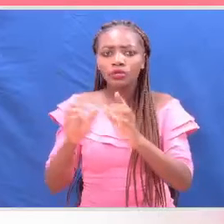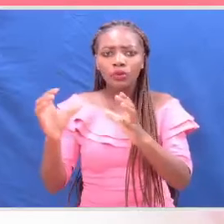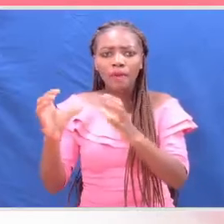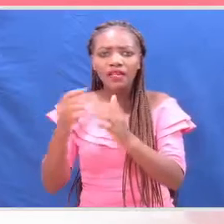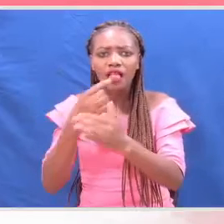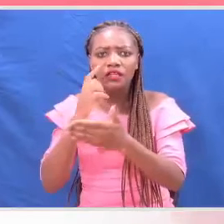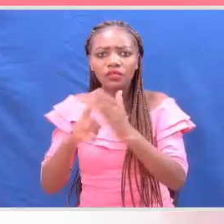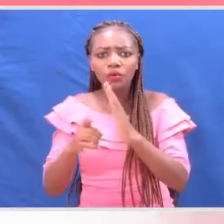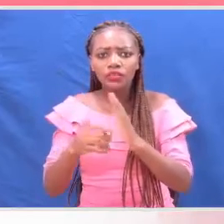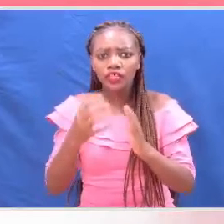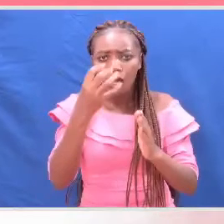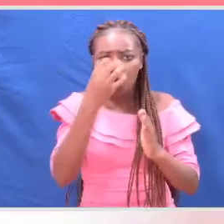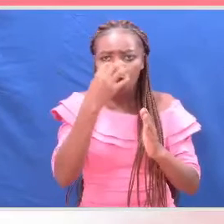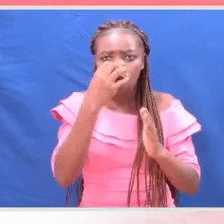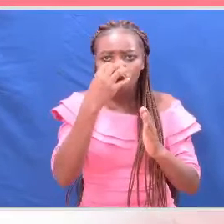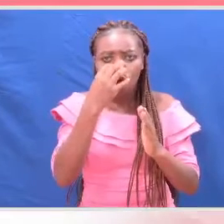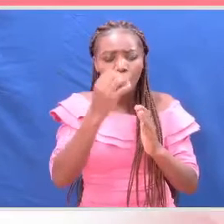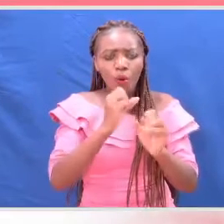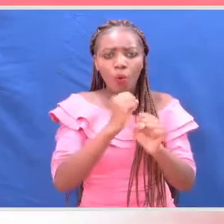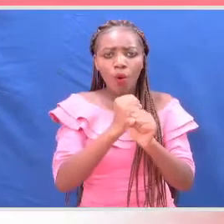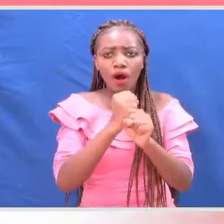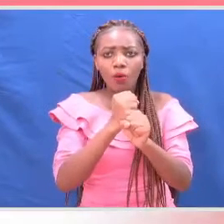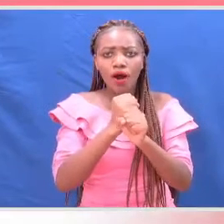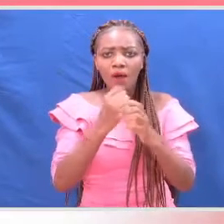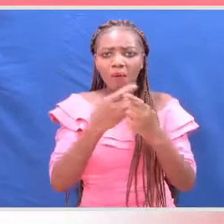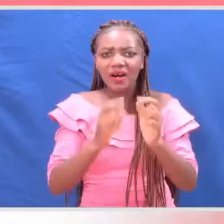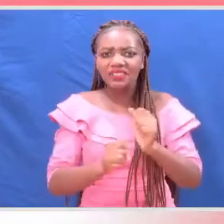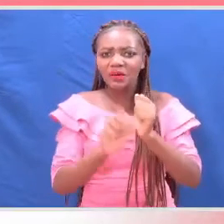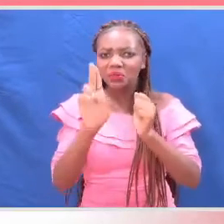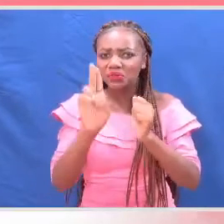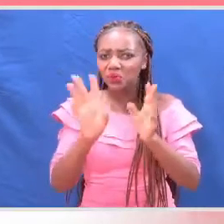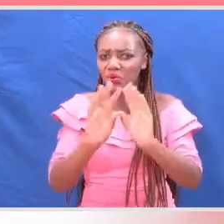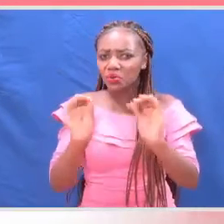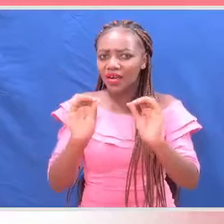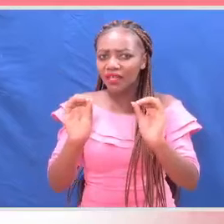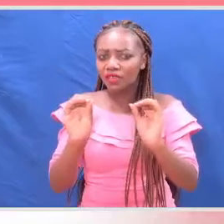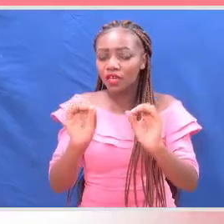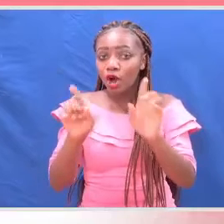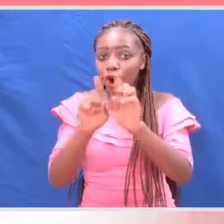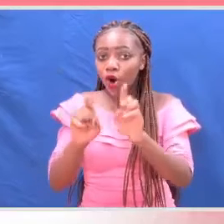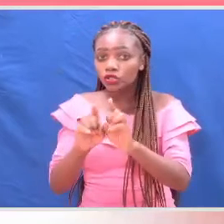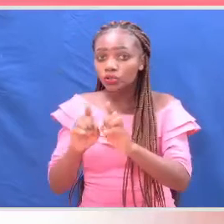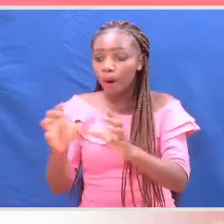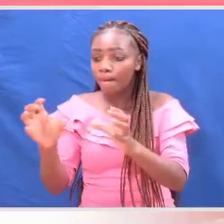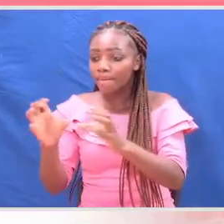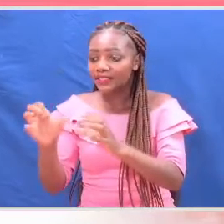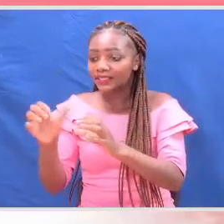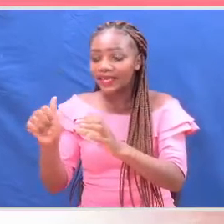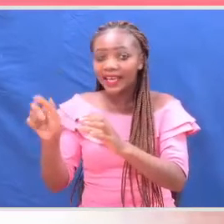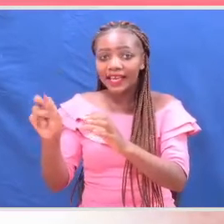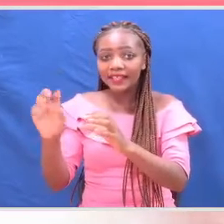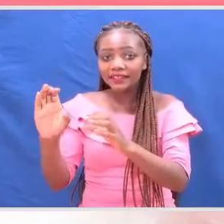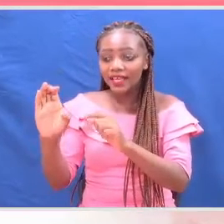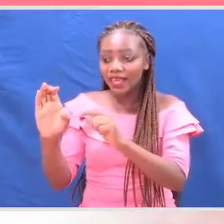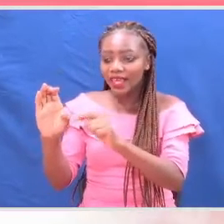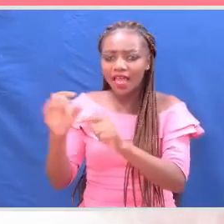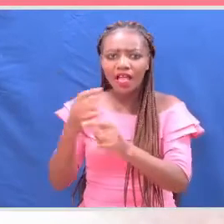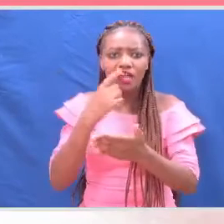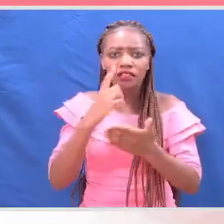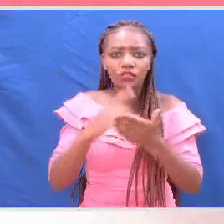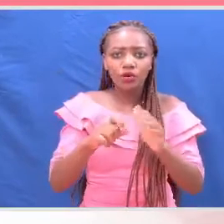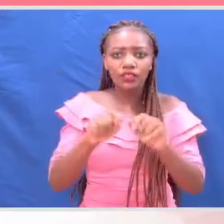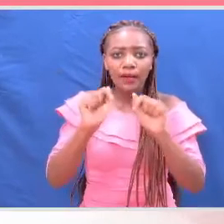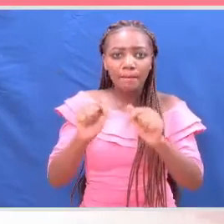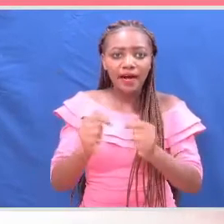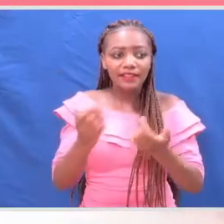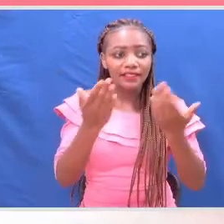hicho kinasema ni Ruto kuhujumu utendakazi wa Rais Uhuru Kenyatta. Chama hiki cha Musalia Mudavadi kinasema